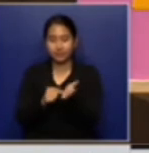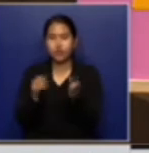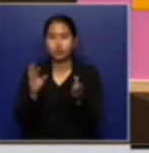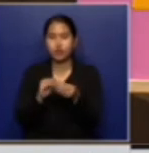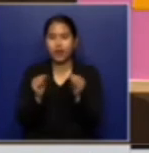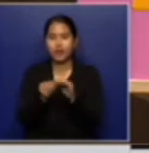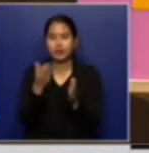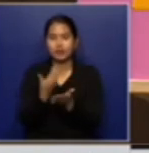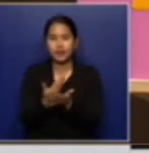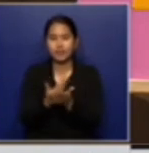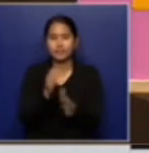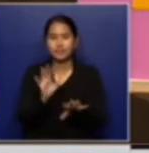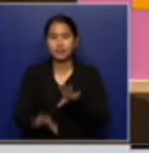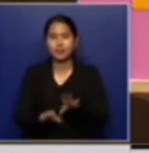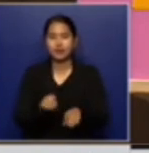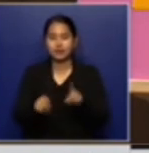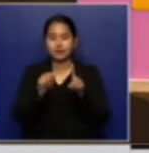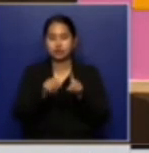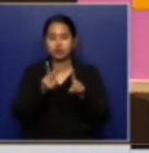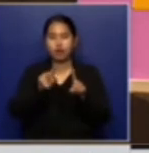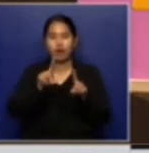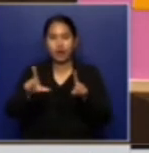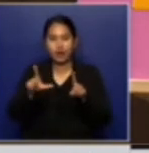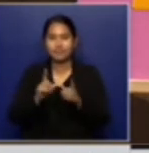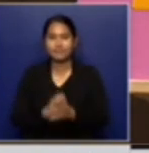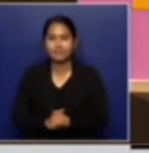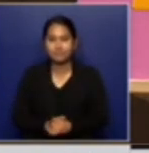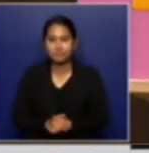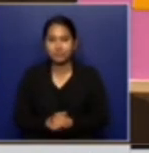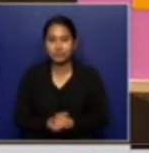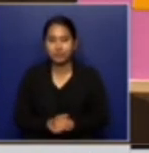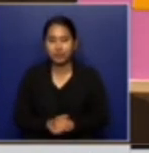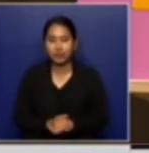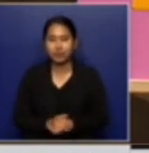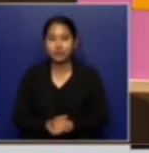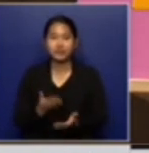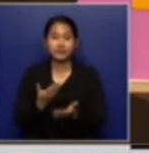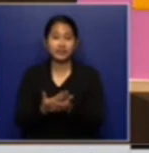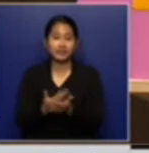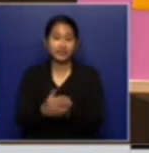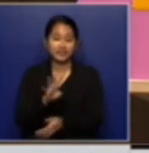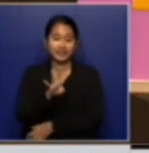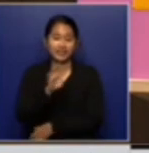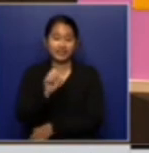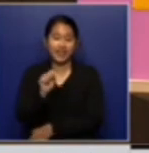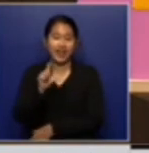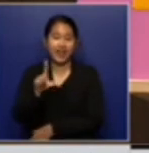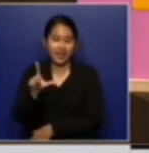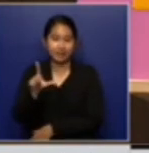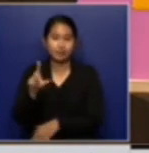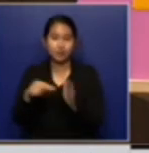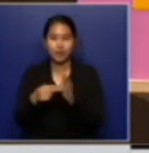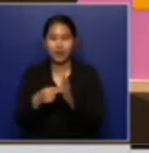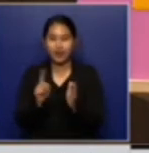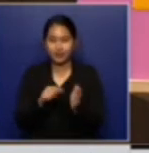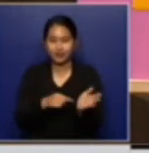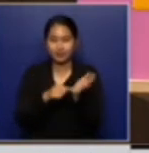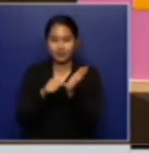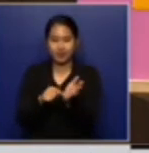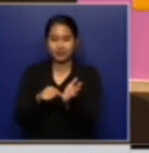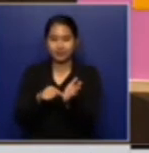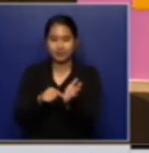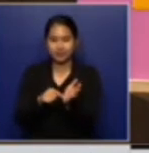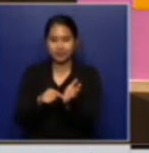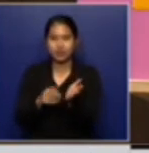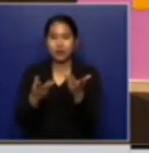าณ 1.2 ล้านครับท่านประธานครับเงิน 400,000 เนี่ยส่งเข้ามา 1.2 ล้านประ